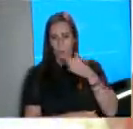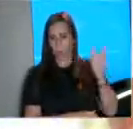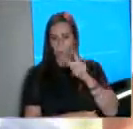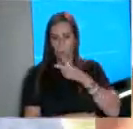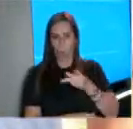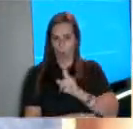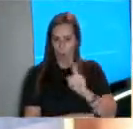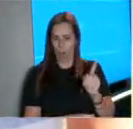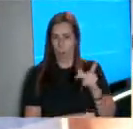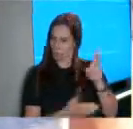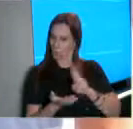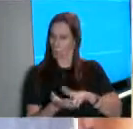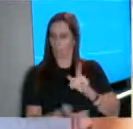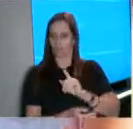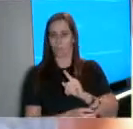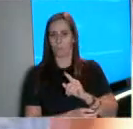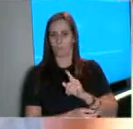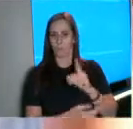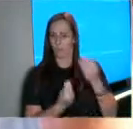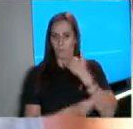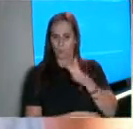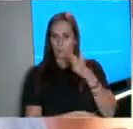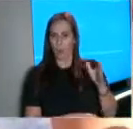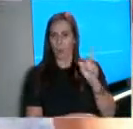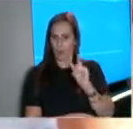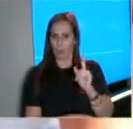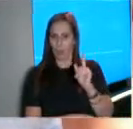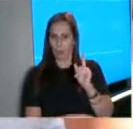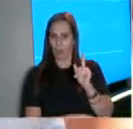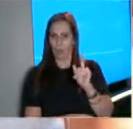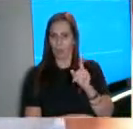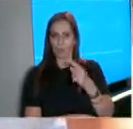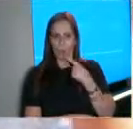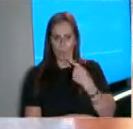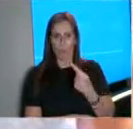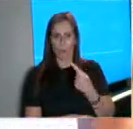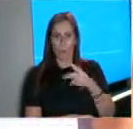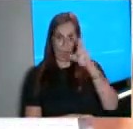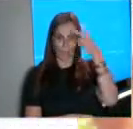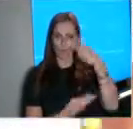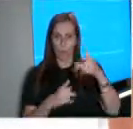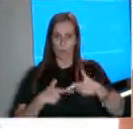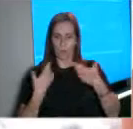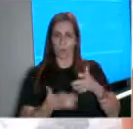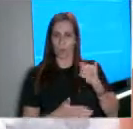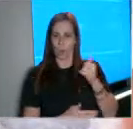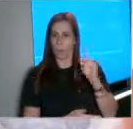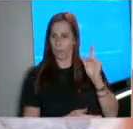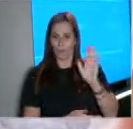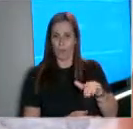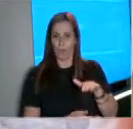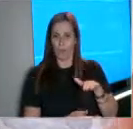אתה צודק? לא דבר השמאל, אבל אתם אומרים שהערבים לא יכולים לחיות ככה, נכון, אבל